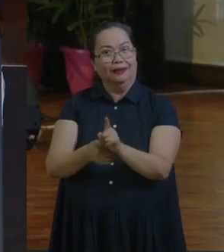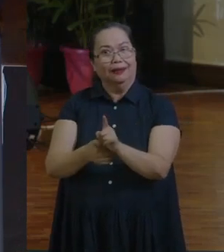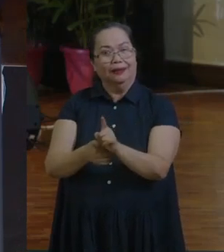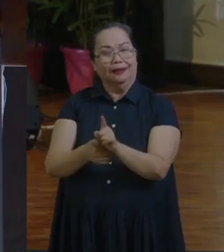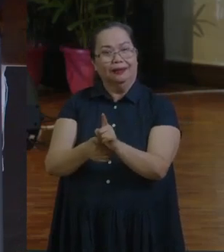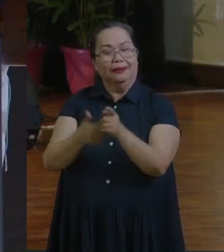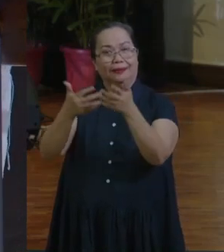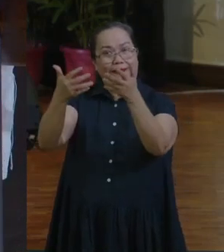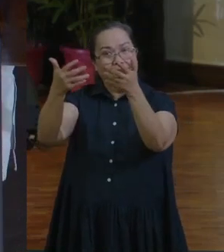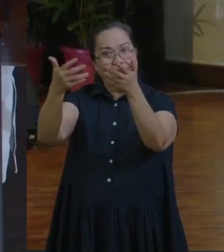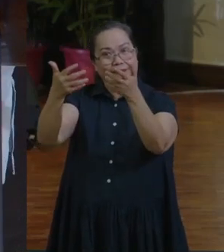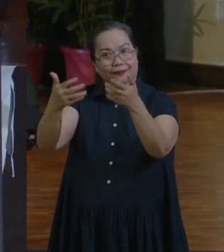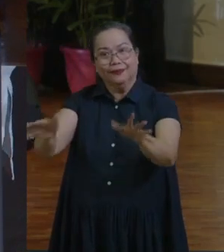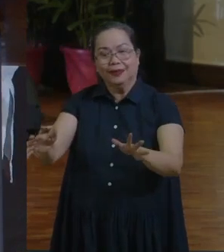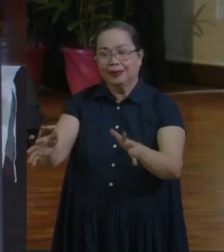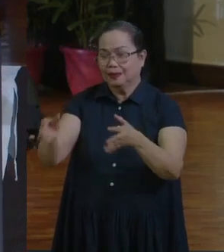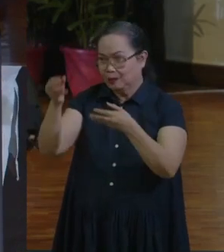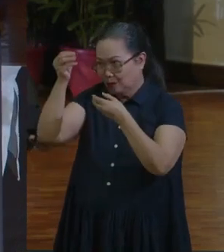Pagkatapos niya